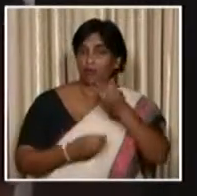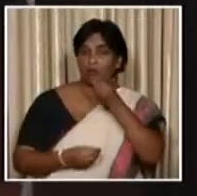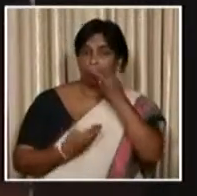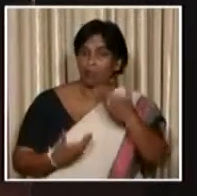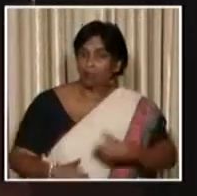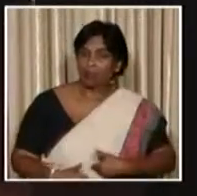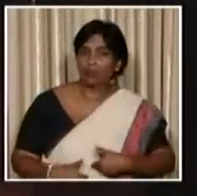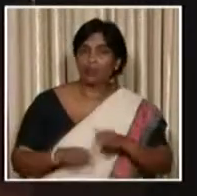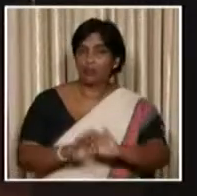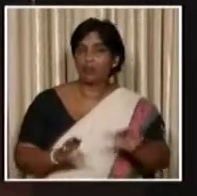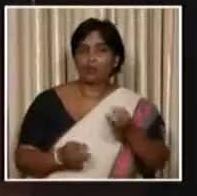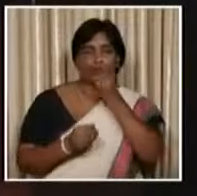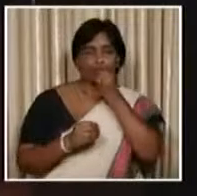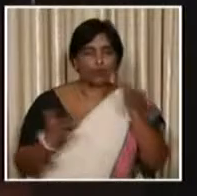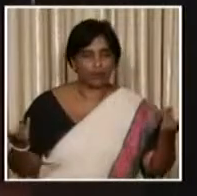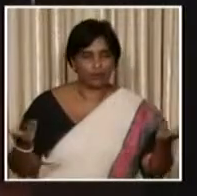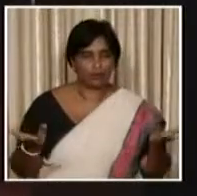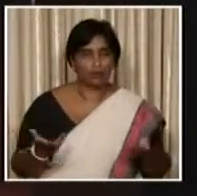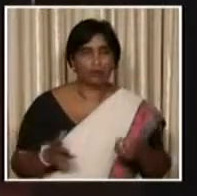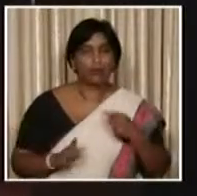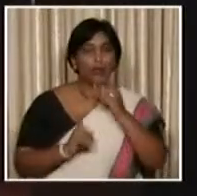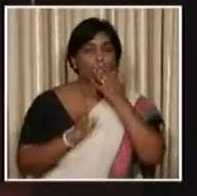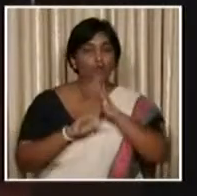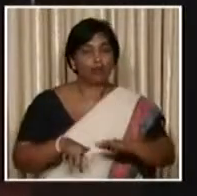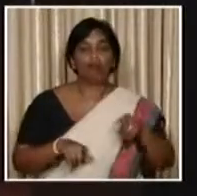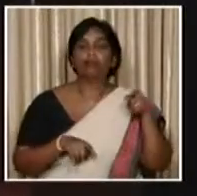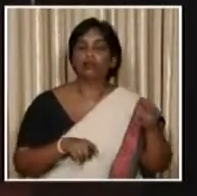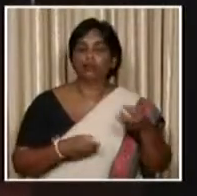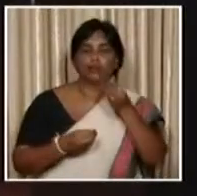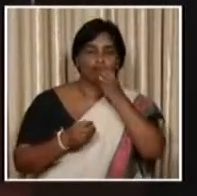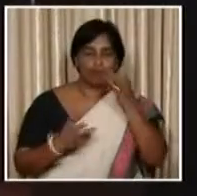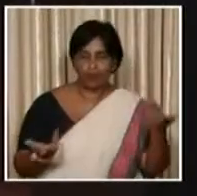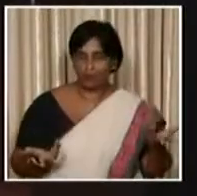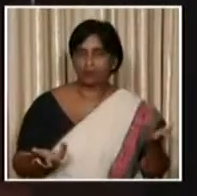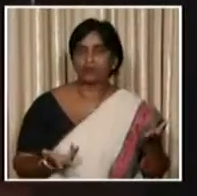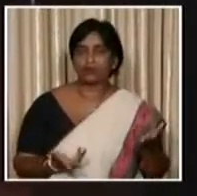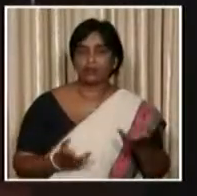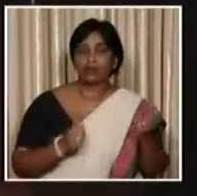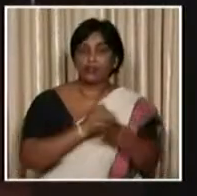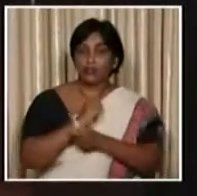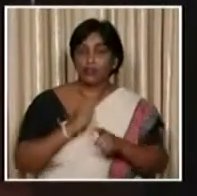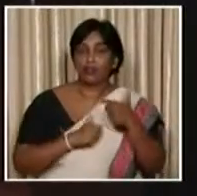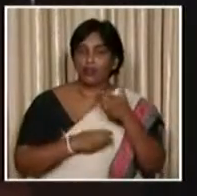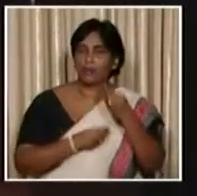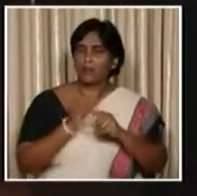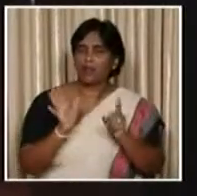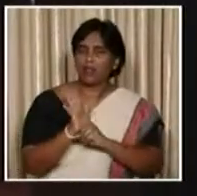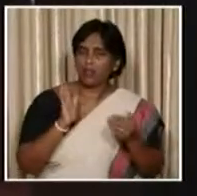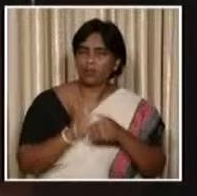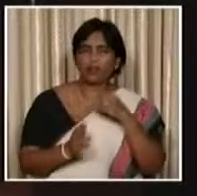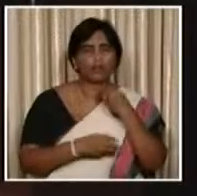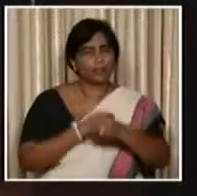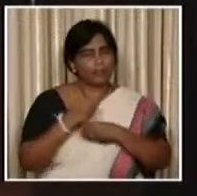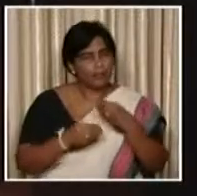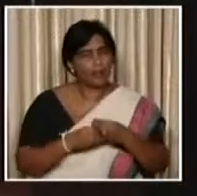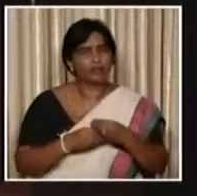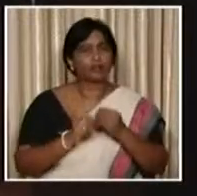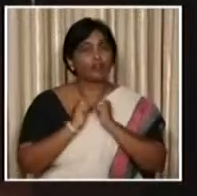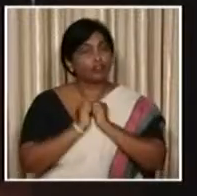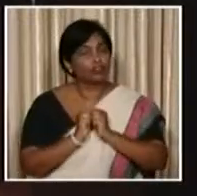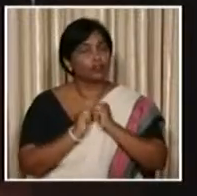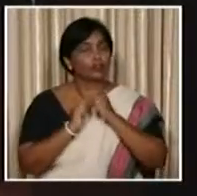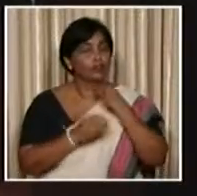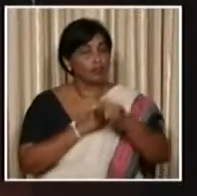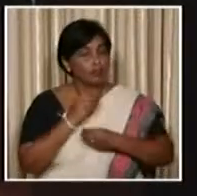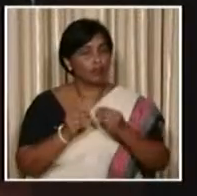හාමතේ, කුඩා දරුවන් හාමතේ, පාසල් යන දූ දරුවන් හාමතේ, ගොවියා ධීවරයා කම්කරුවා ව්‍යවසායකයා